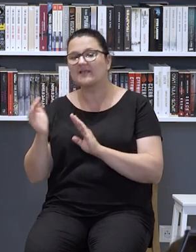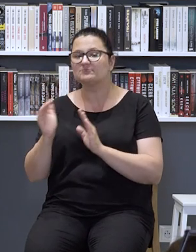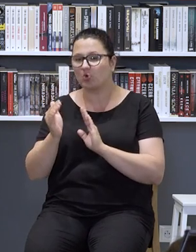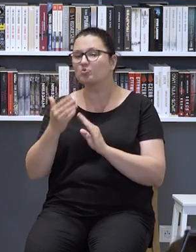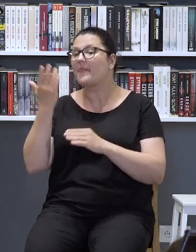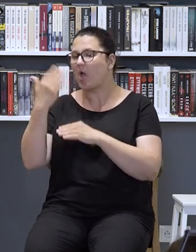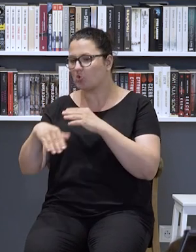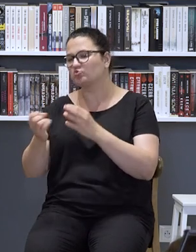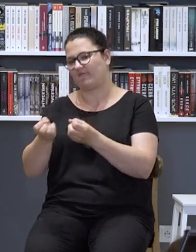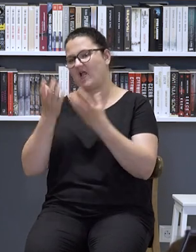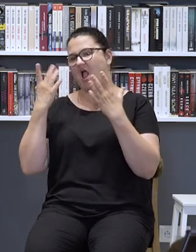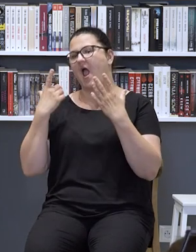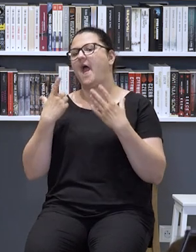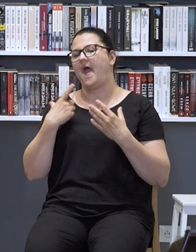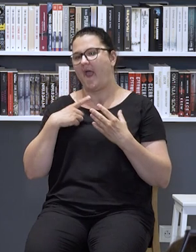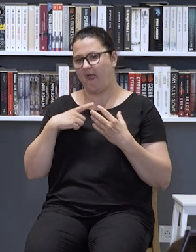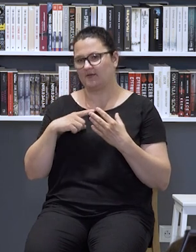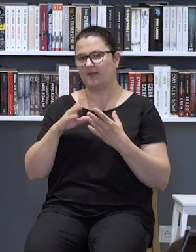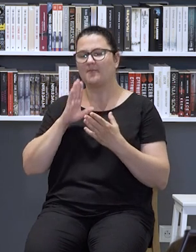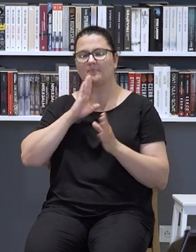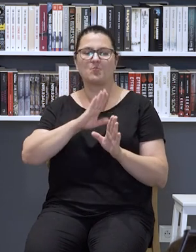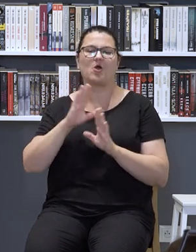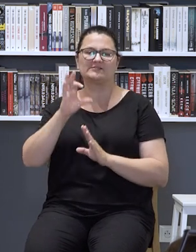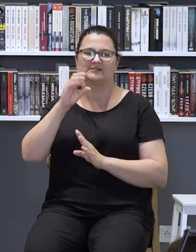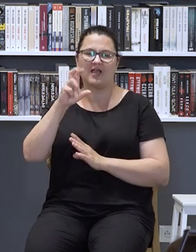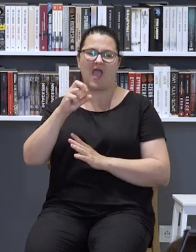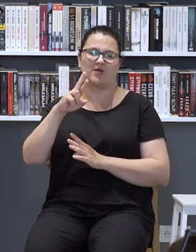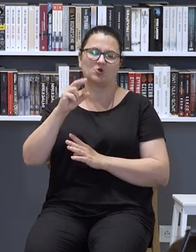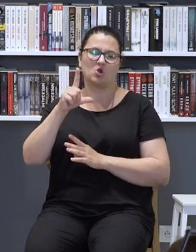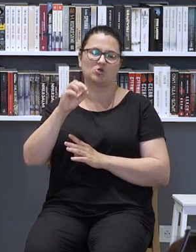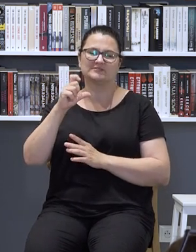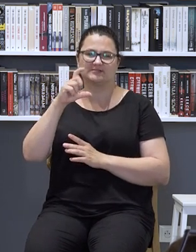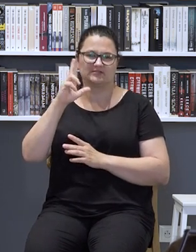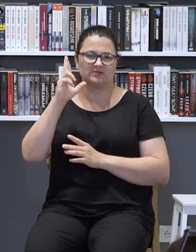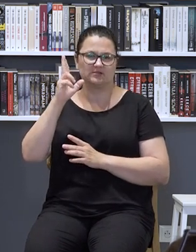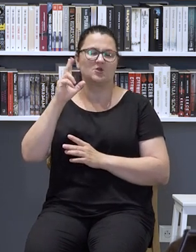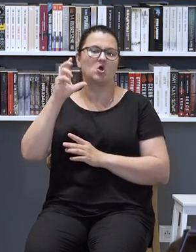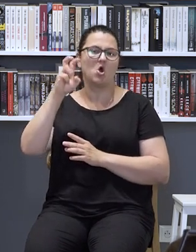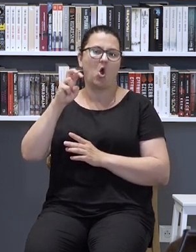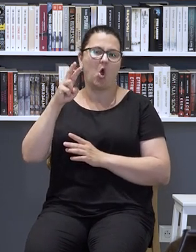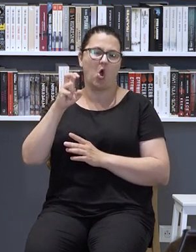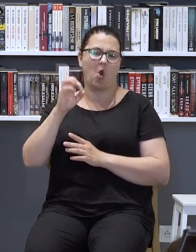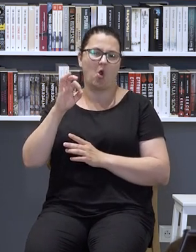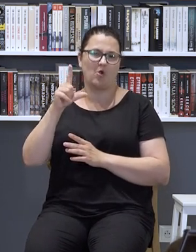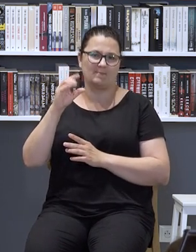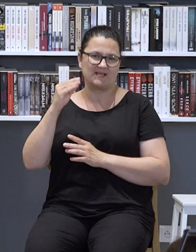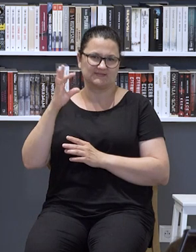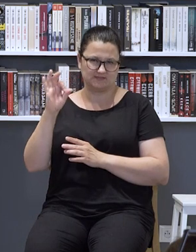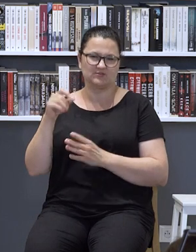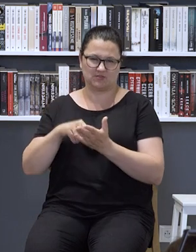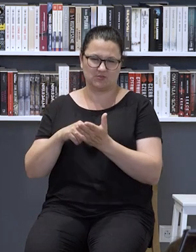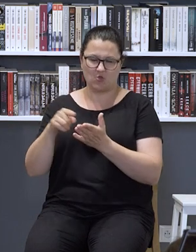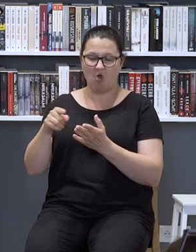drogę mi wykazać jak Sherlock Holmes. To spoko. Ale jeżeli ja czytam powieść dla